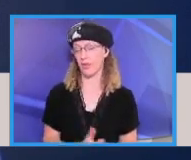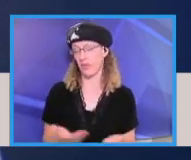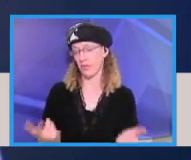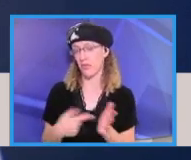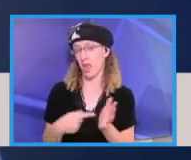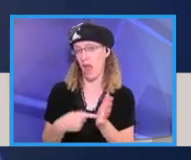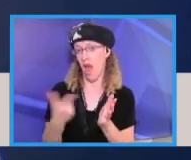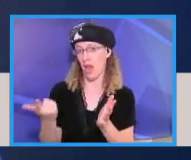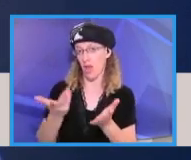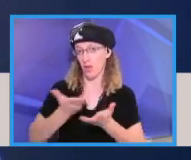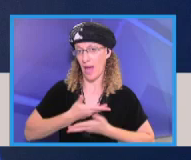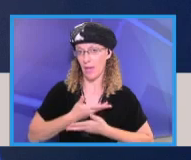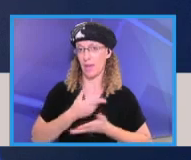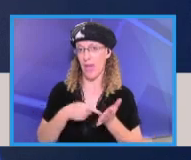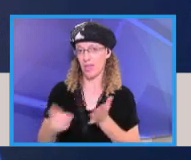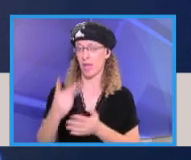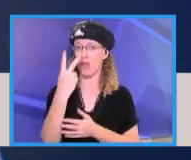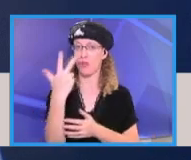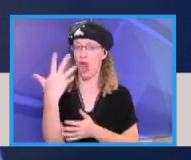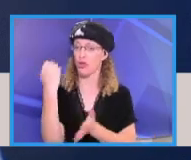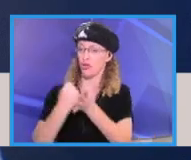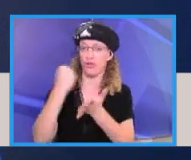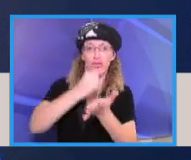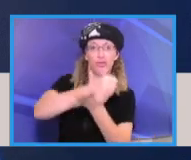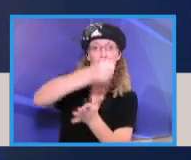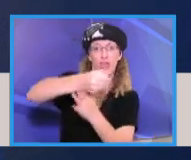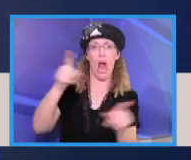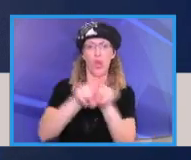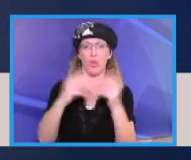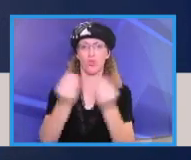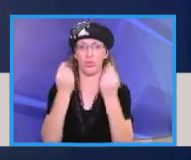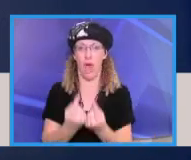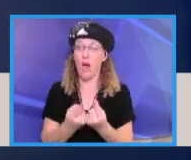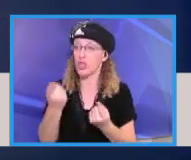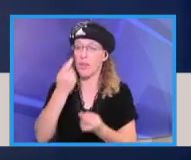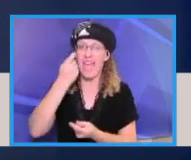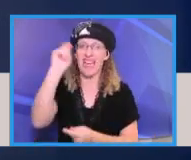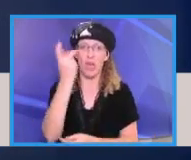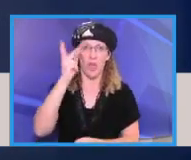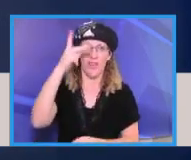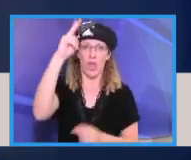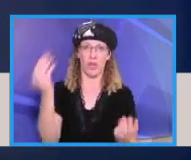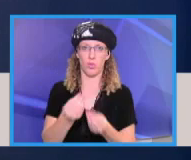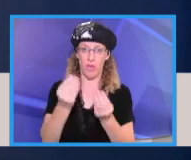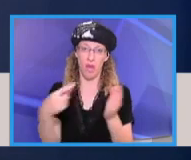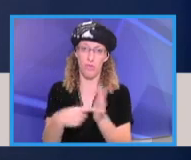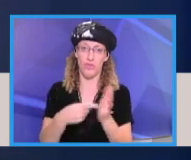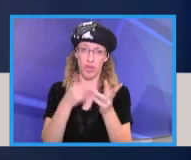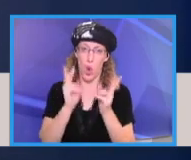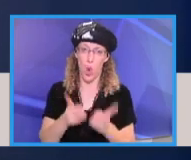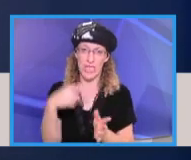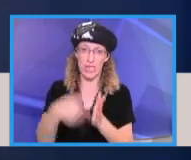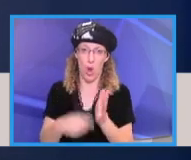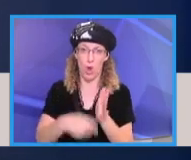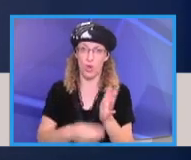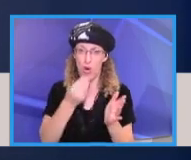הרבנות, ולפיכך אנחנו מקבלים 2, 3, 4 כשרויות, מה שמייקר פי כמה וכמה את המחיר של המוצר על מנת שיוכלו לצרוך